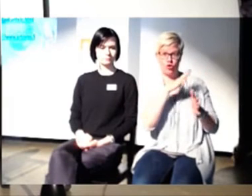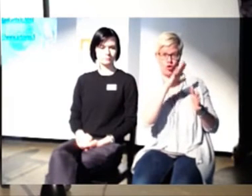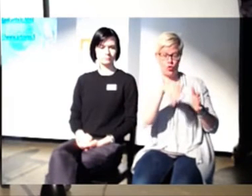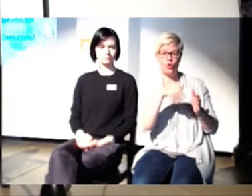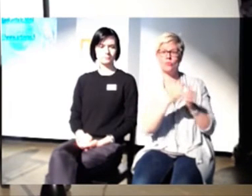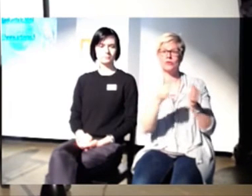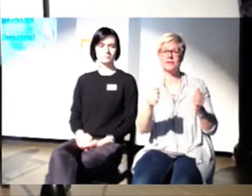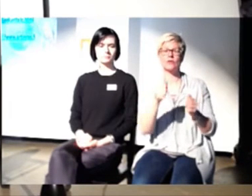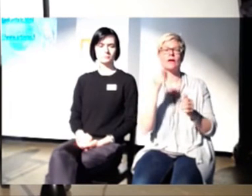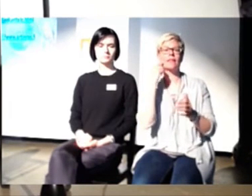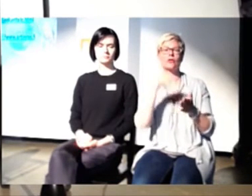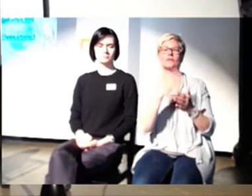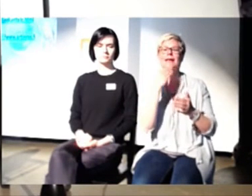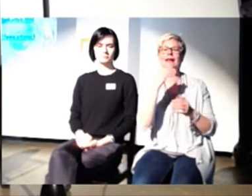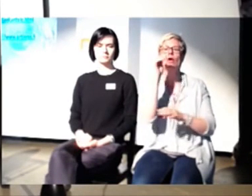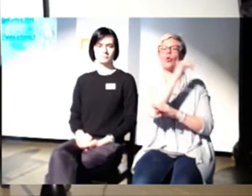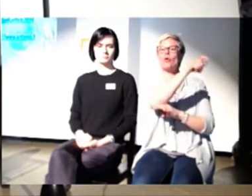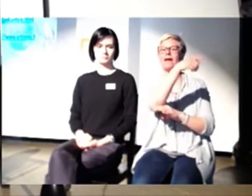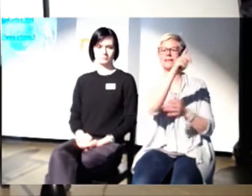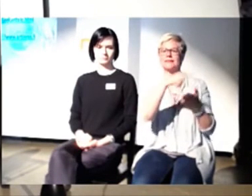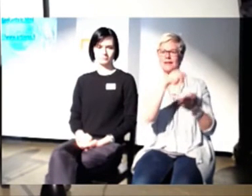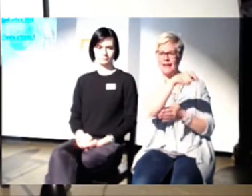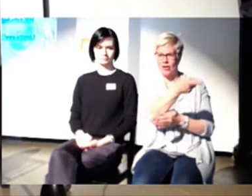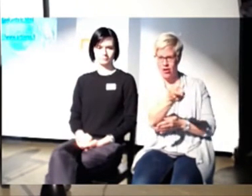suunnattu. Mutta